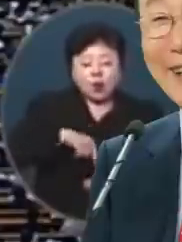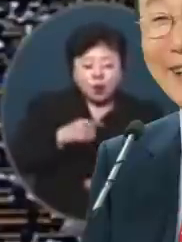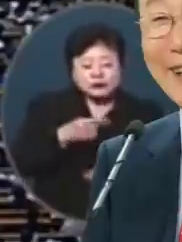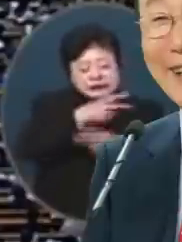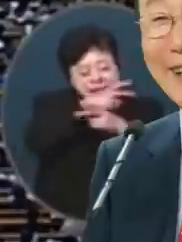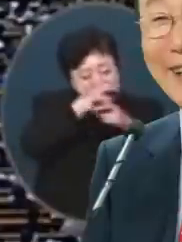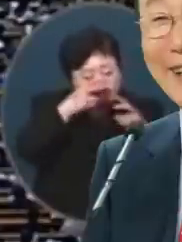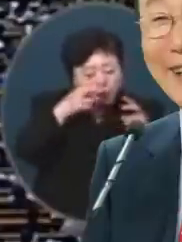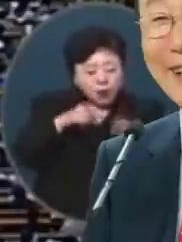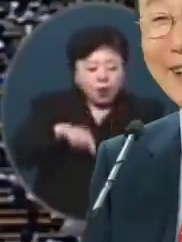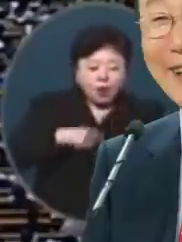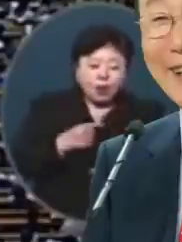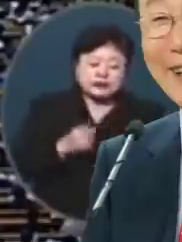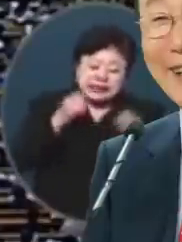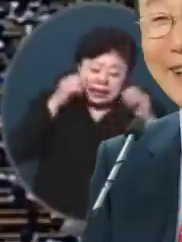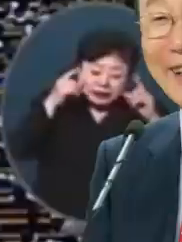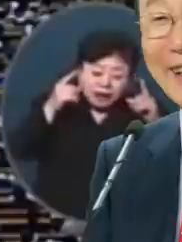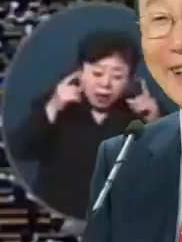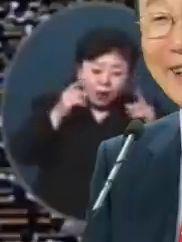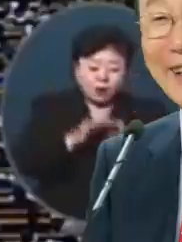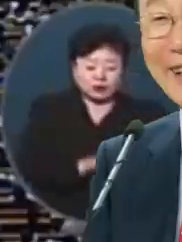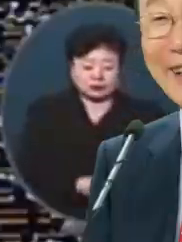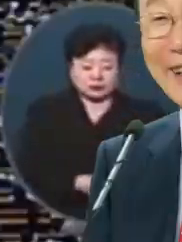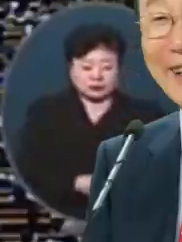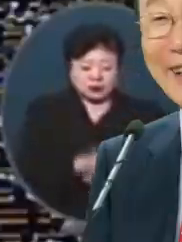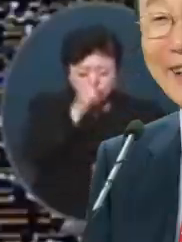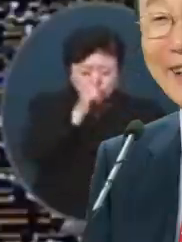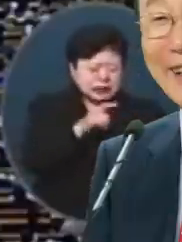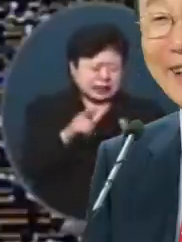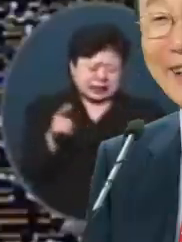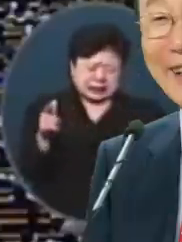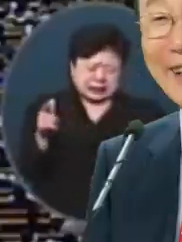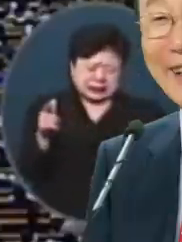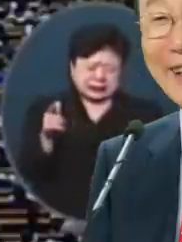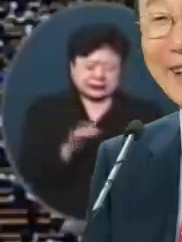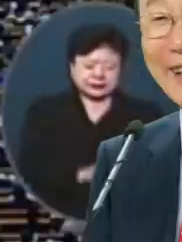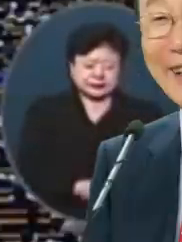자고 혼자 깨는 것 좋지 않습니다.